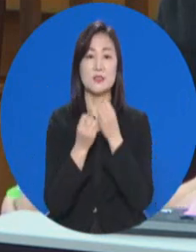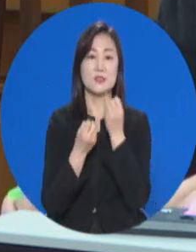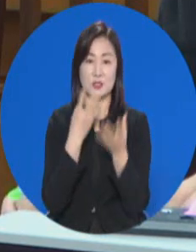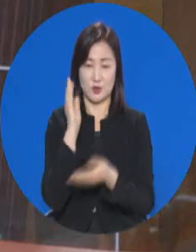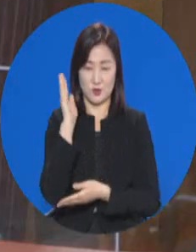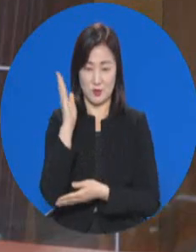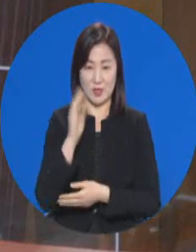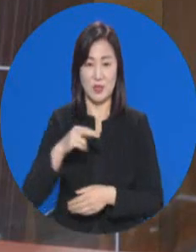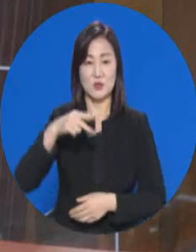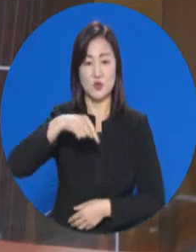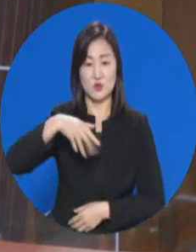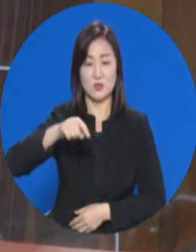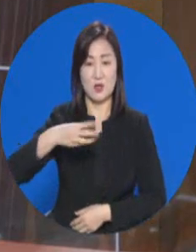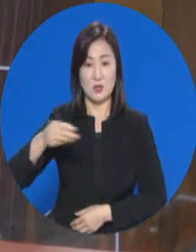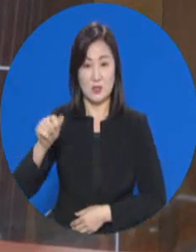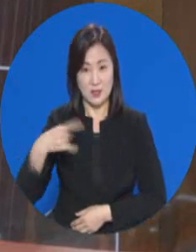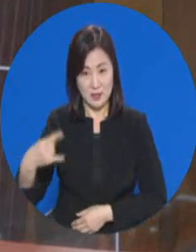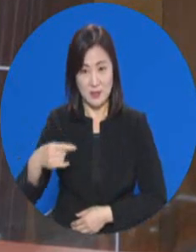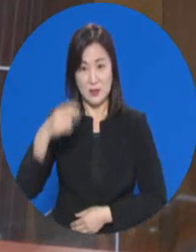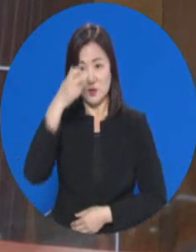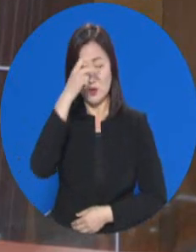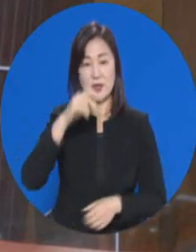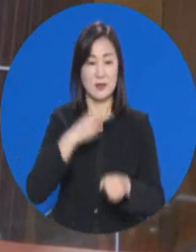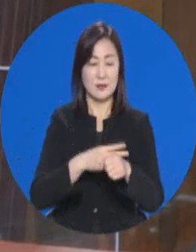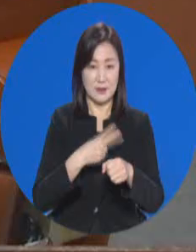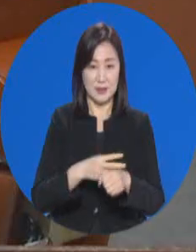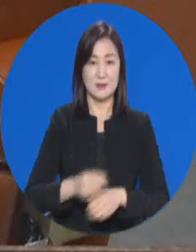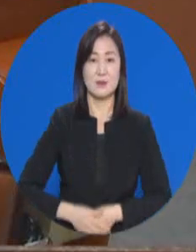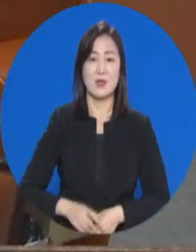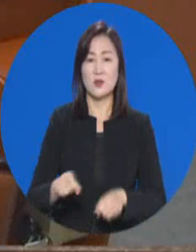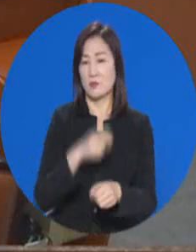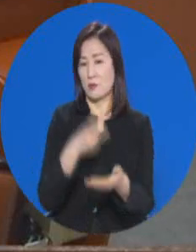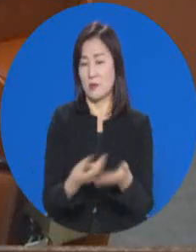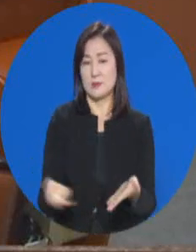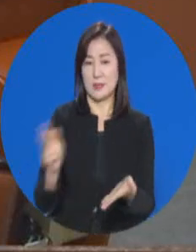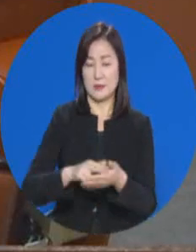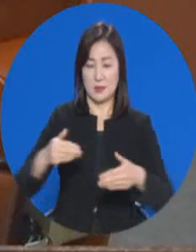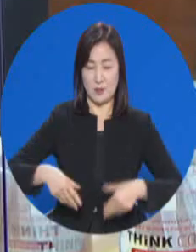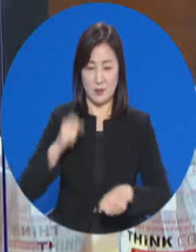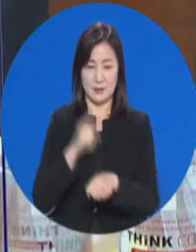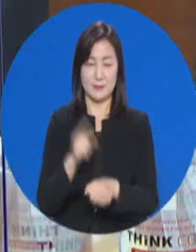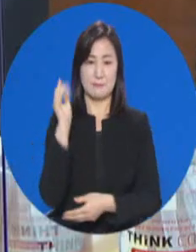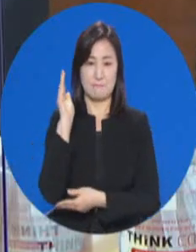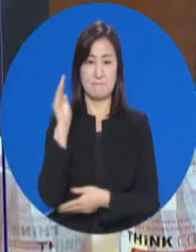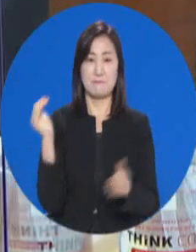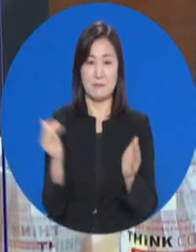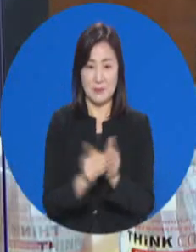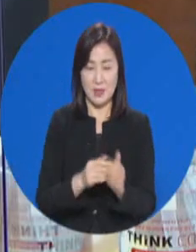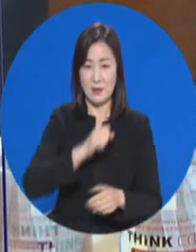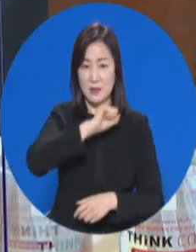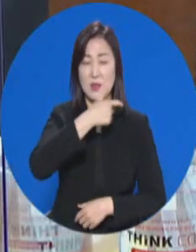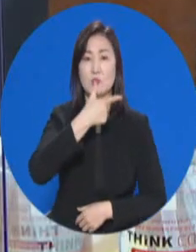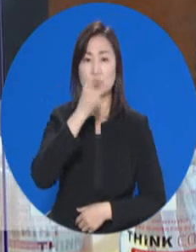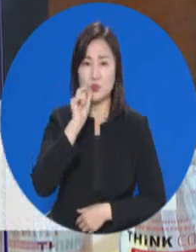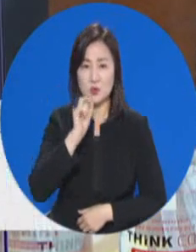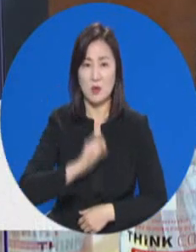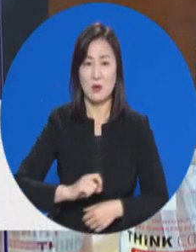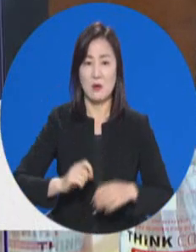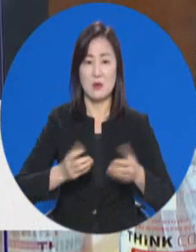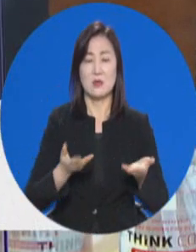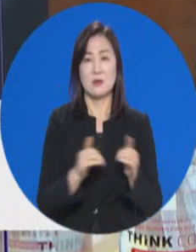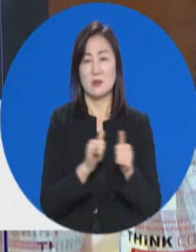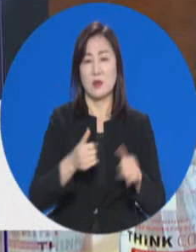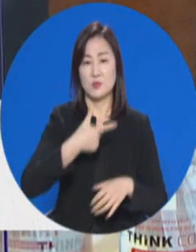박사와 최현주 순천대 교수가 여순사건 특별법 제정의 필요성을 강조하고 예산도 부족하고 인력도